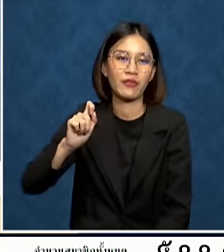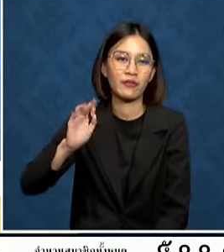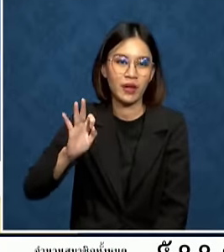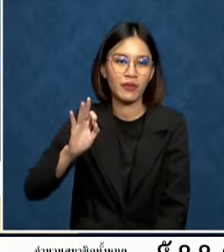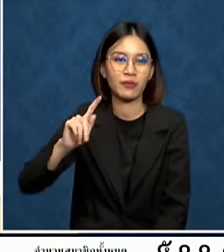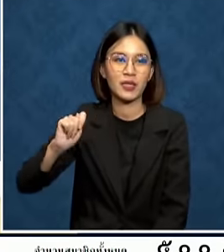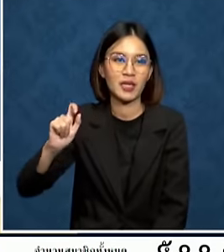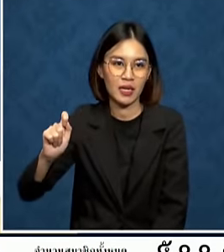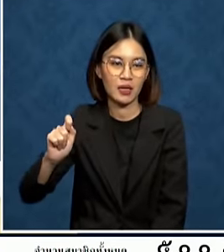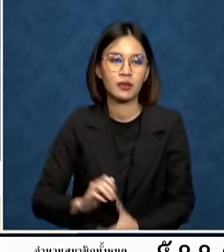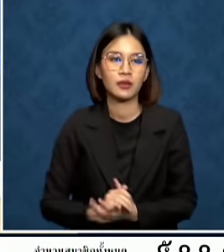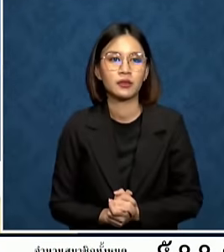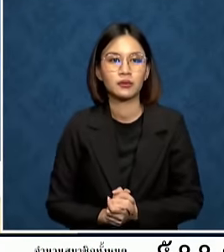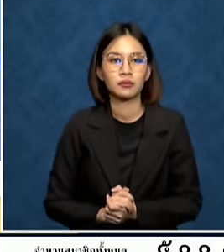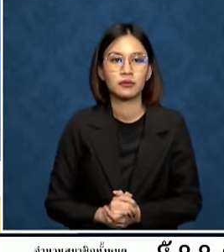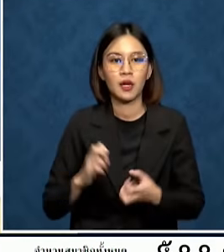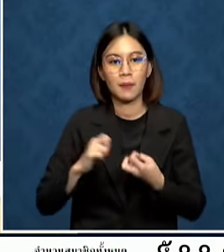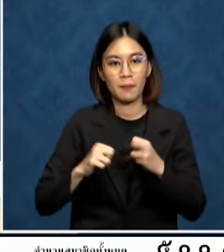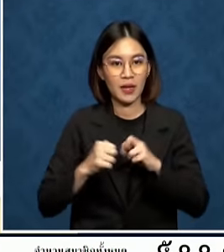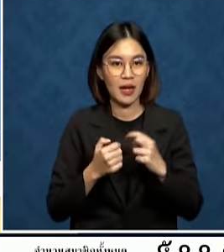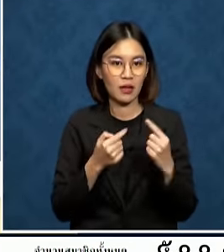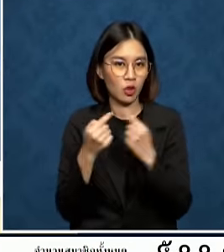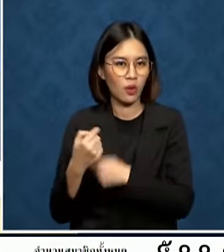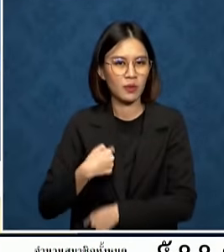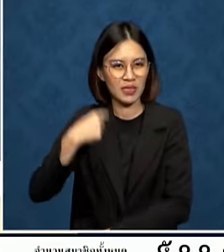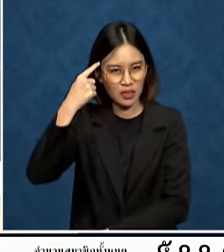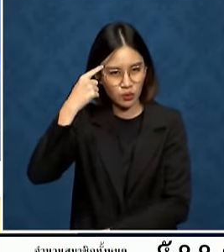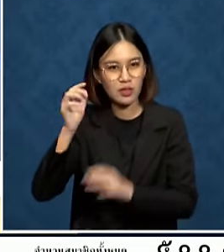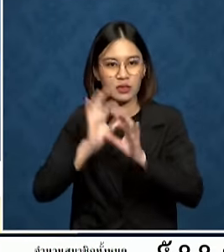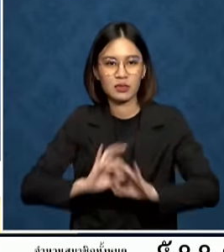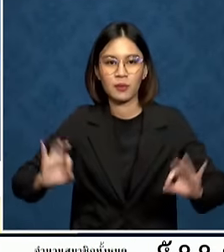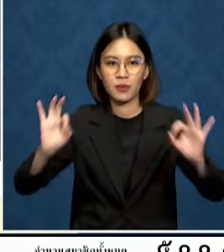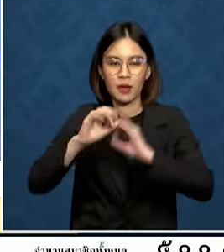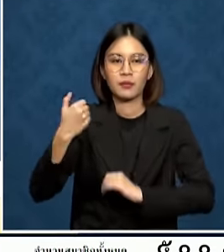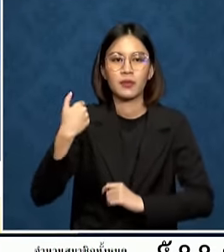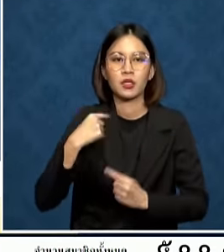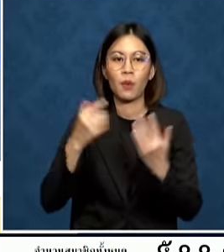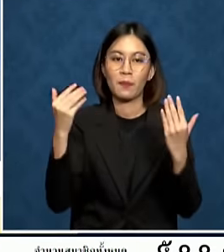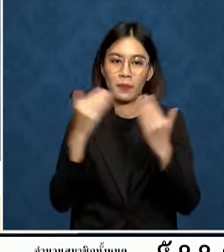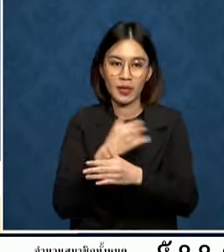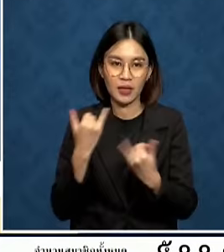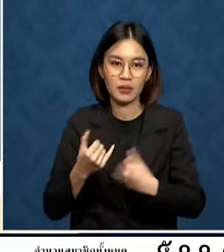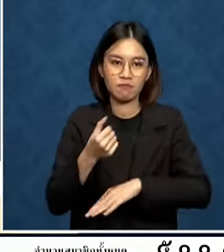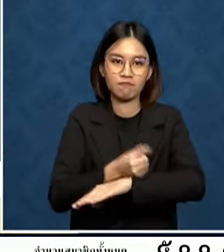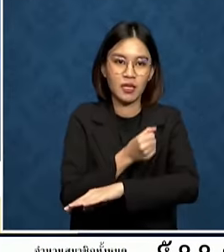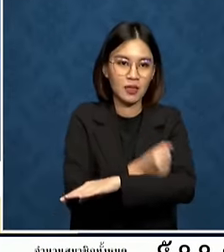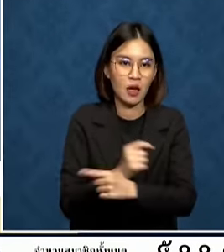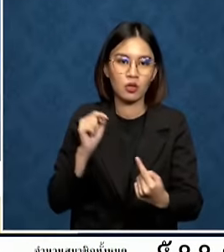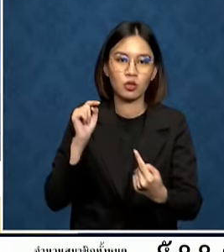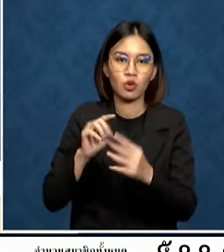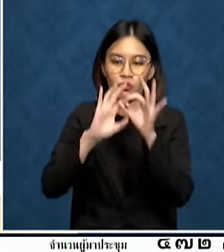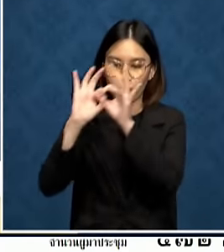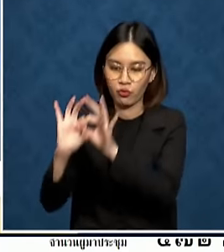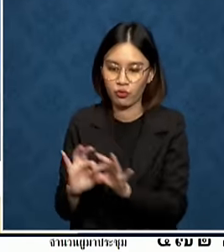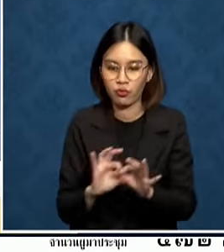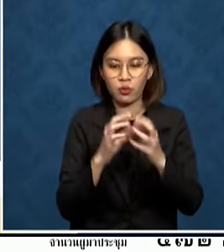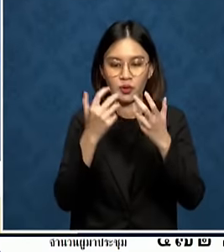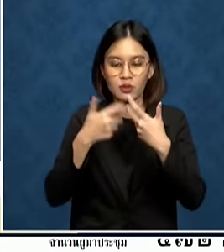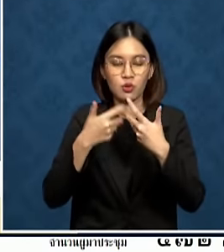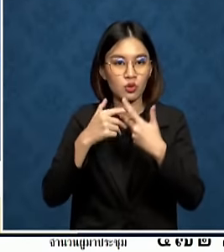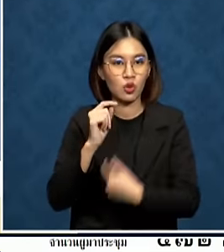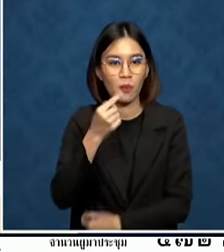ftaปัญหาถัดมาในมุมผมซึ่งผมเห็นว่าใหญ่มากนะครับสำหรับการเปลี่ยนผ่านครั้งนี้คือแรงงานไม่สามารถเข้าสู่ห่วงโซ่อุตสาหกรรมใหม่